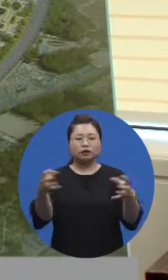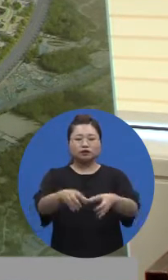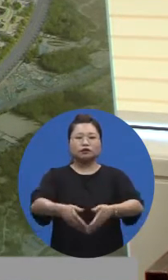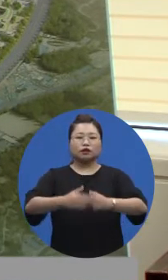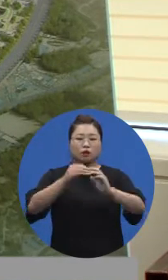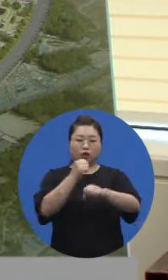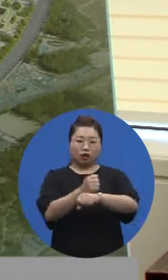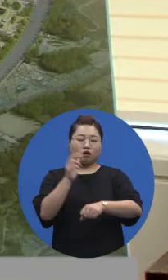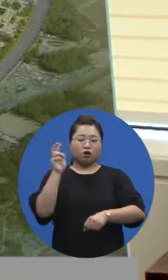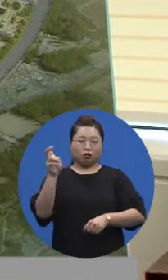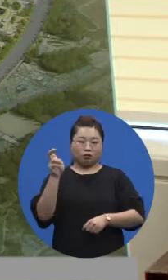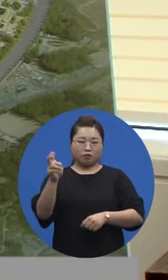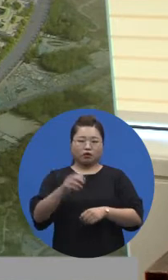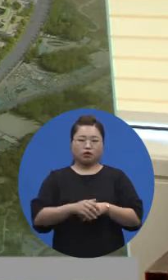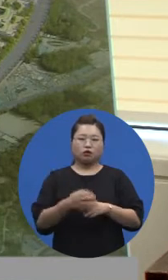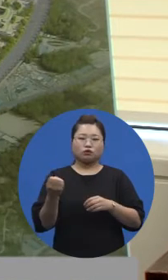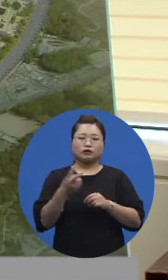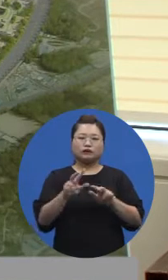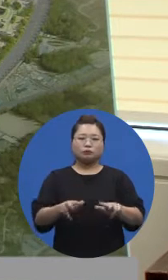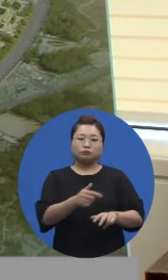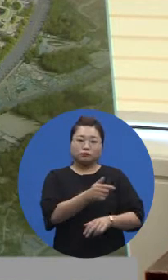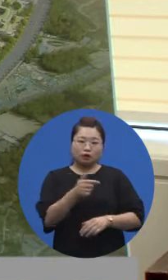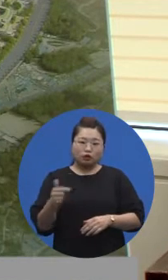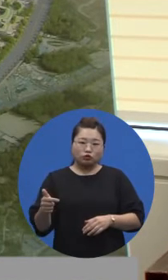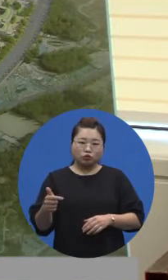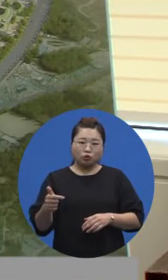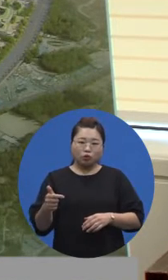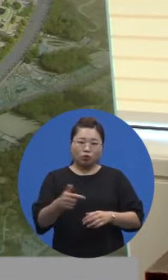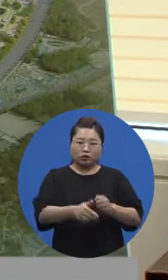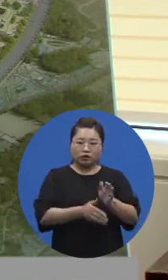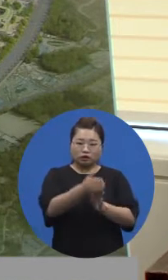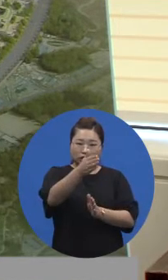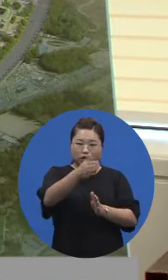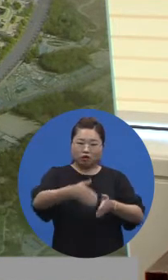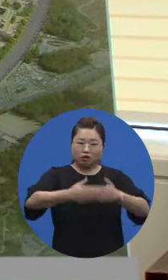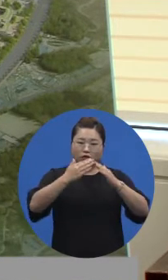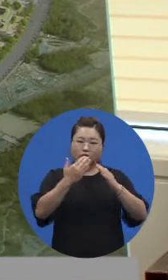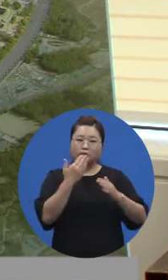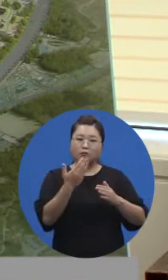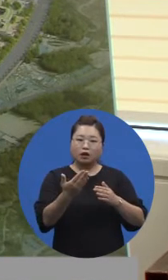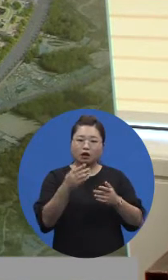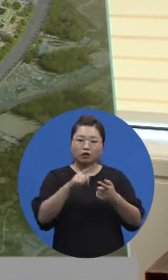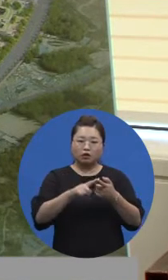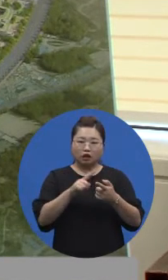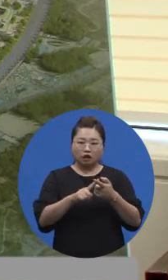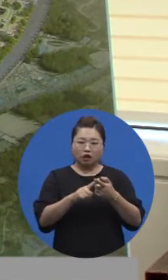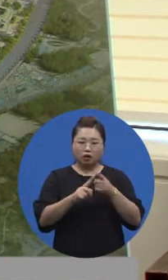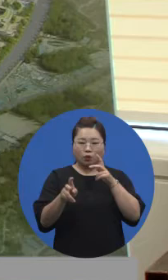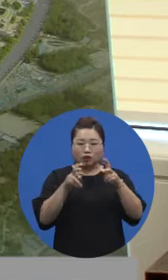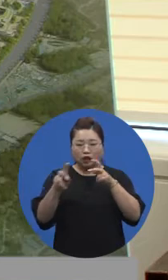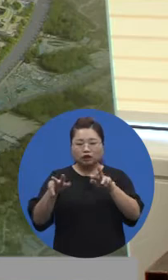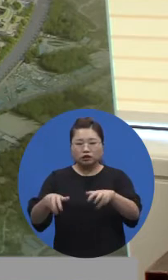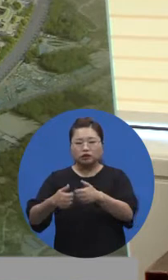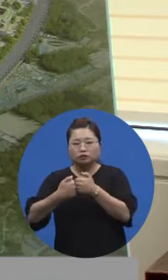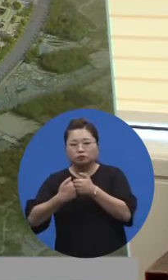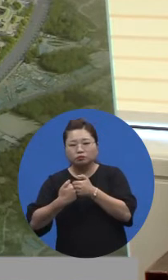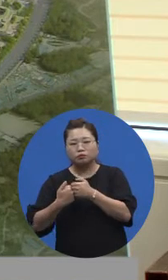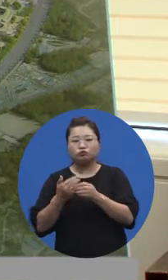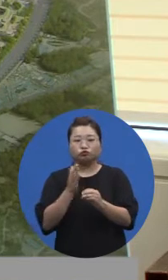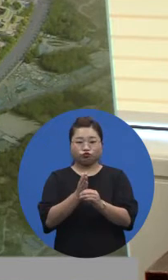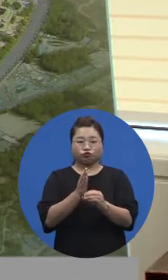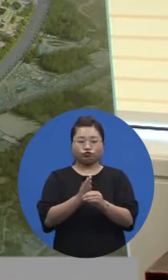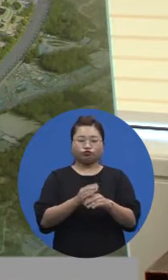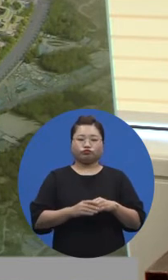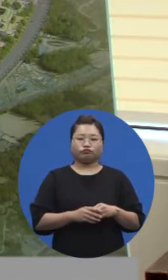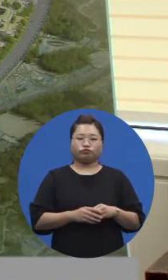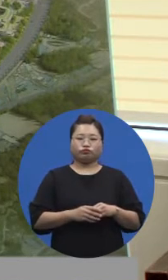그런 엔터테인먼트 시설이 되겠고요. 지금 대규모 이런 시설을 할 수 있는 대규모 그룹사와 지금 접촉 중에 있습니다. 아직